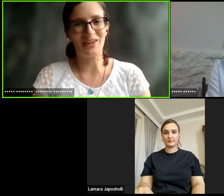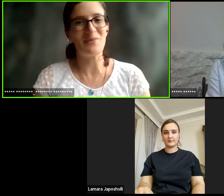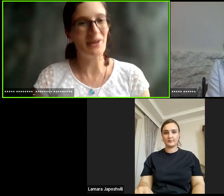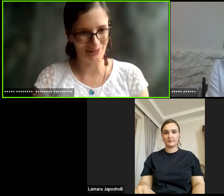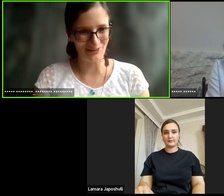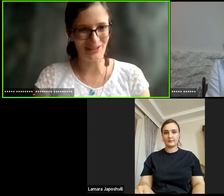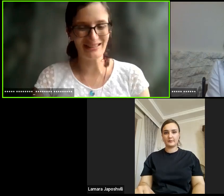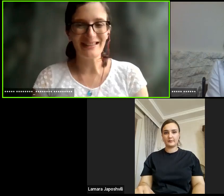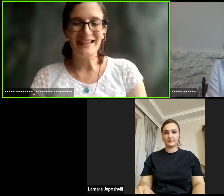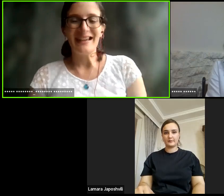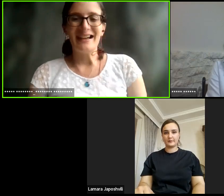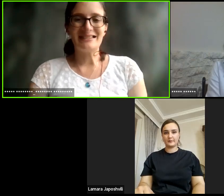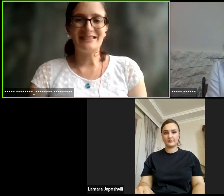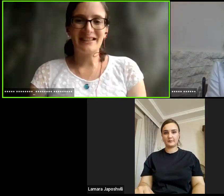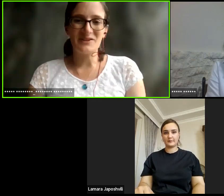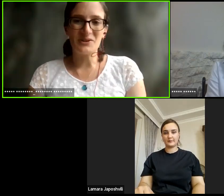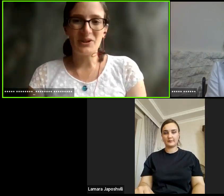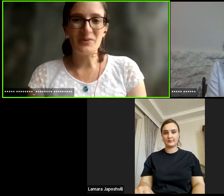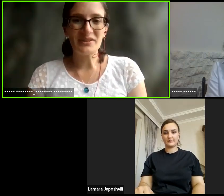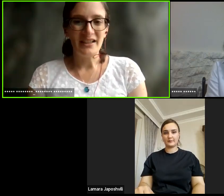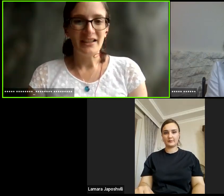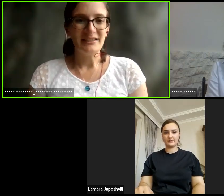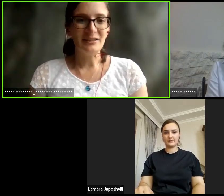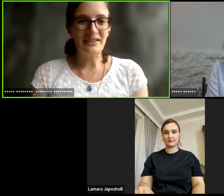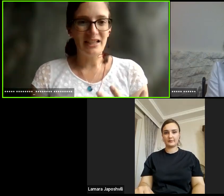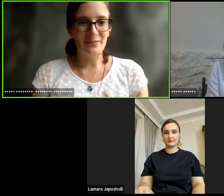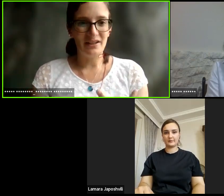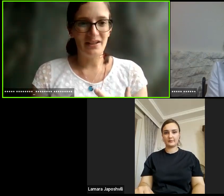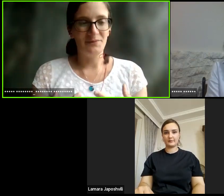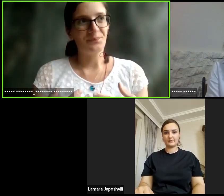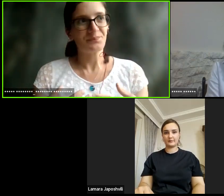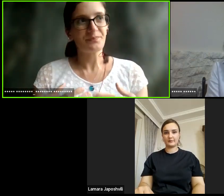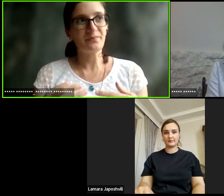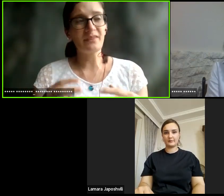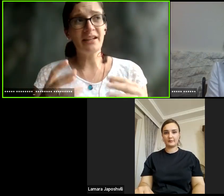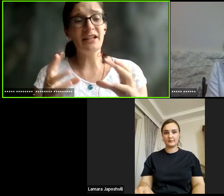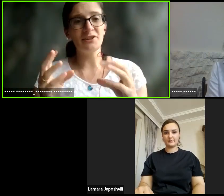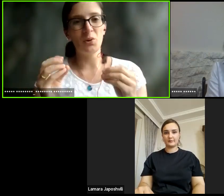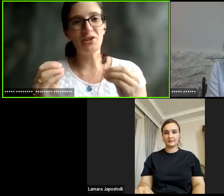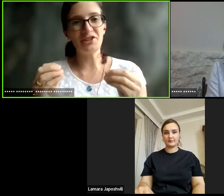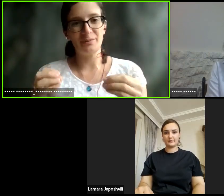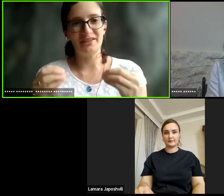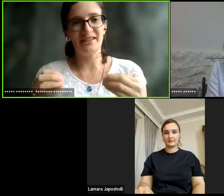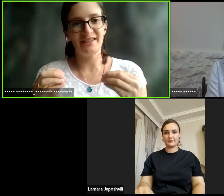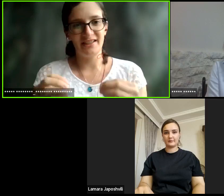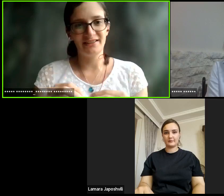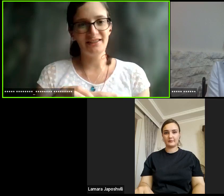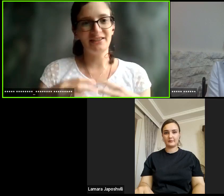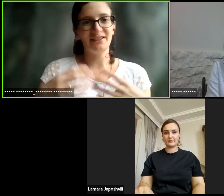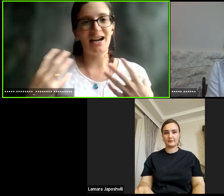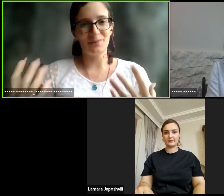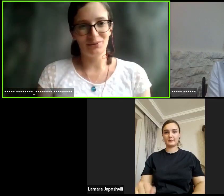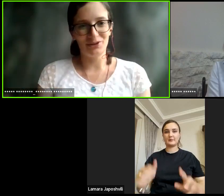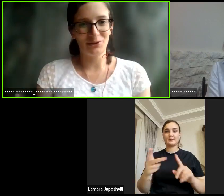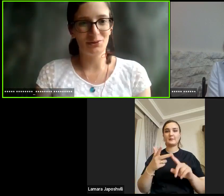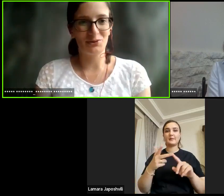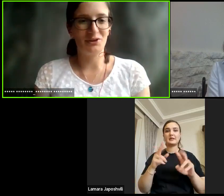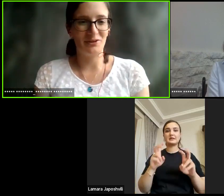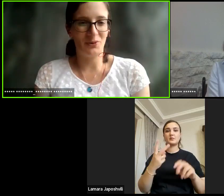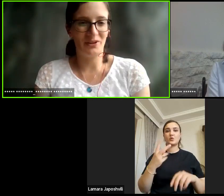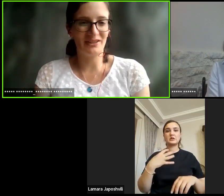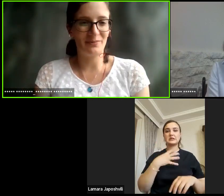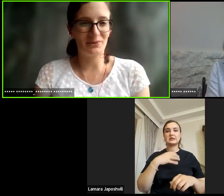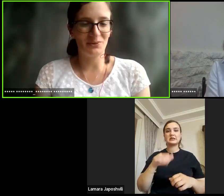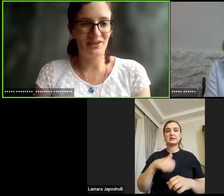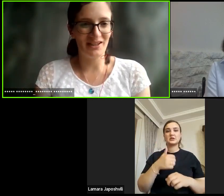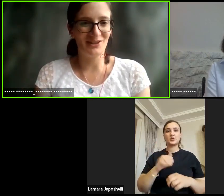უფრო ეფექტურად ასეთი ხელჯოხების. და მესამე ეს არის ორი ტიპი ძირითადი, კარბონის როგორც თქვით,